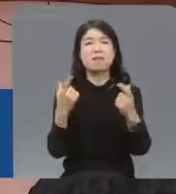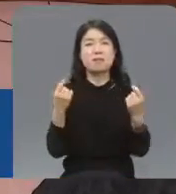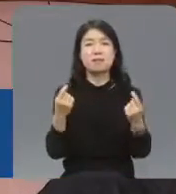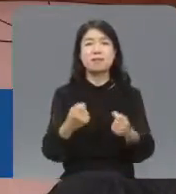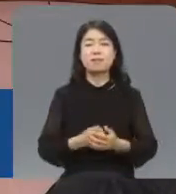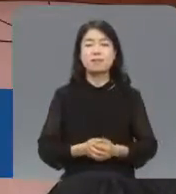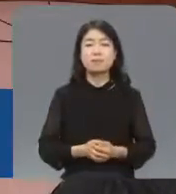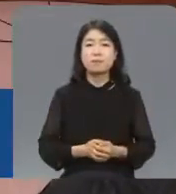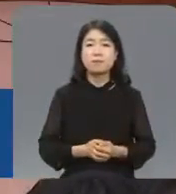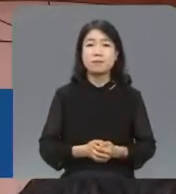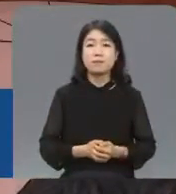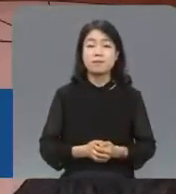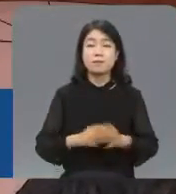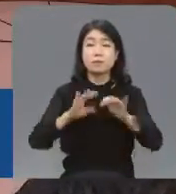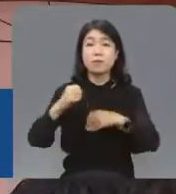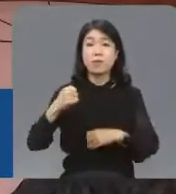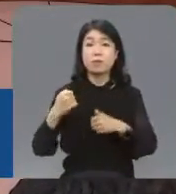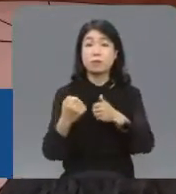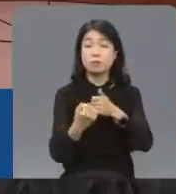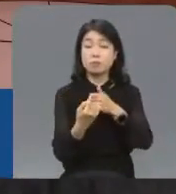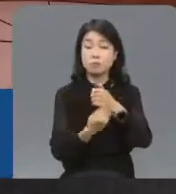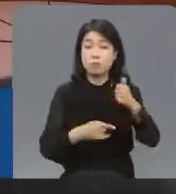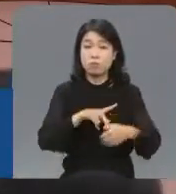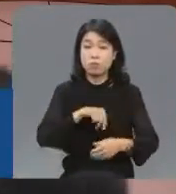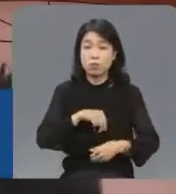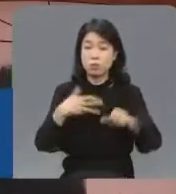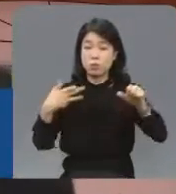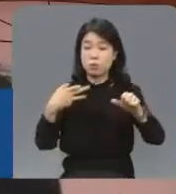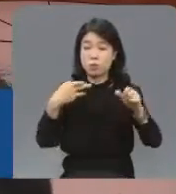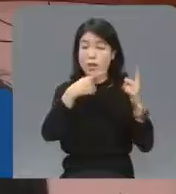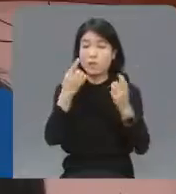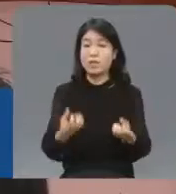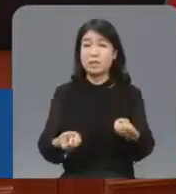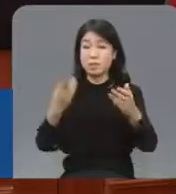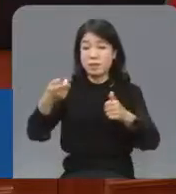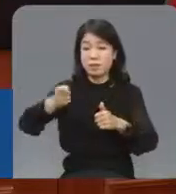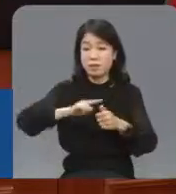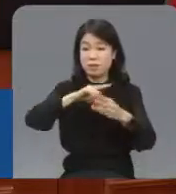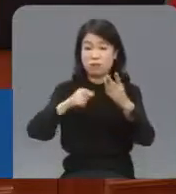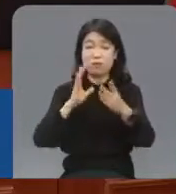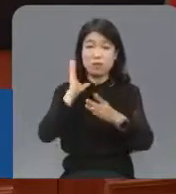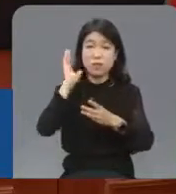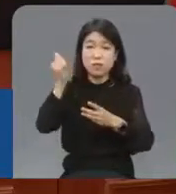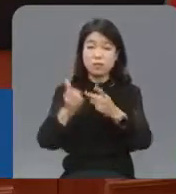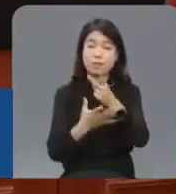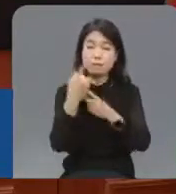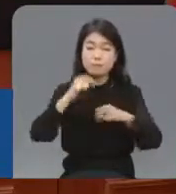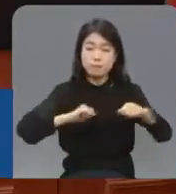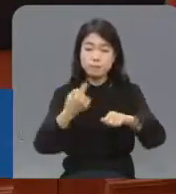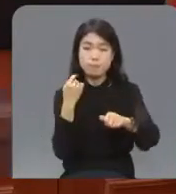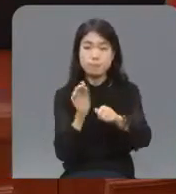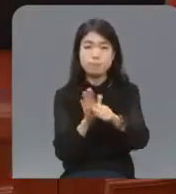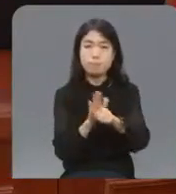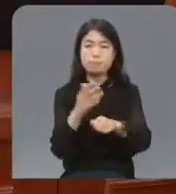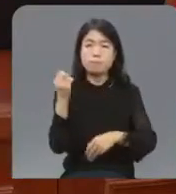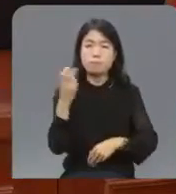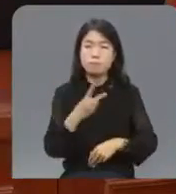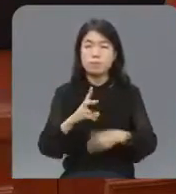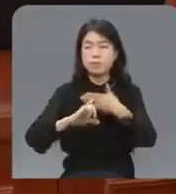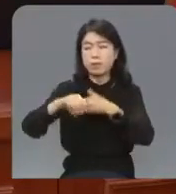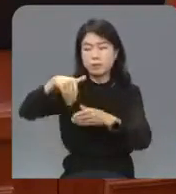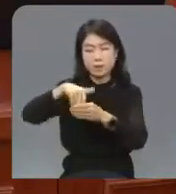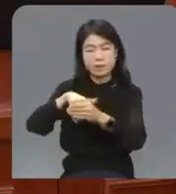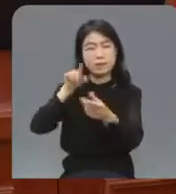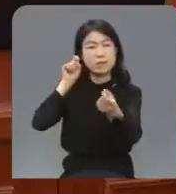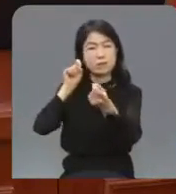내렸습니다. 국민의힘 의원들의 5.18 기념식 참석은 윤 대통령의 통합 행보를 뒷받침하면서